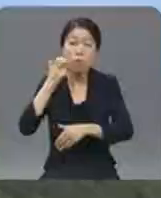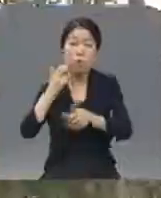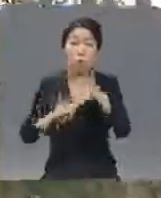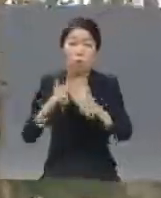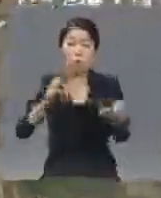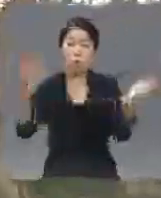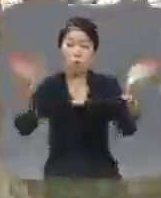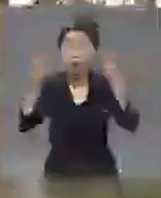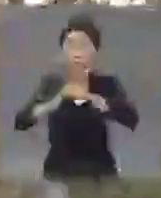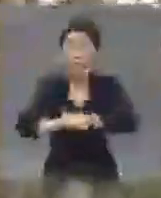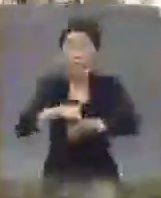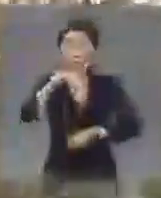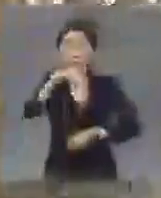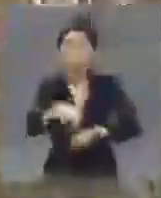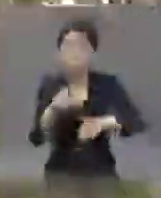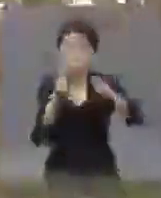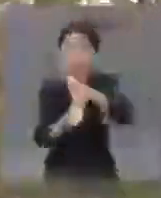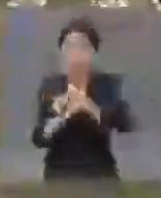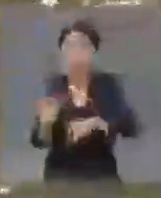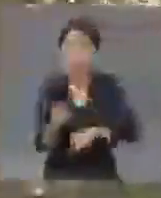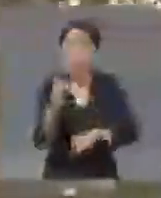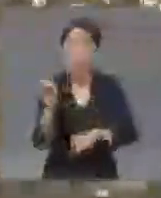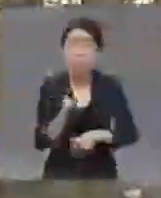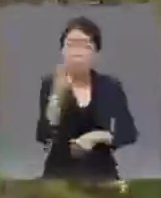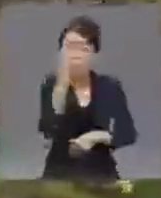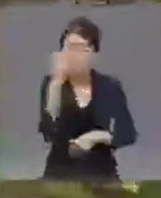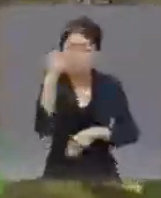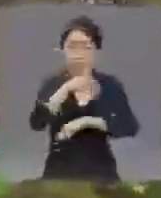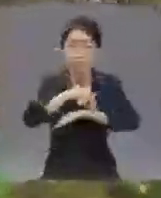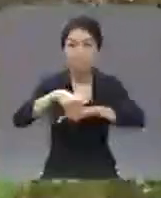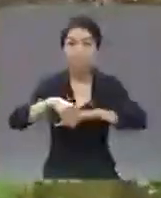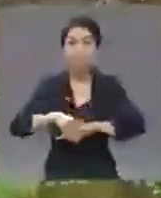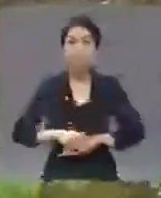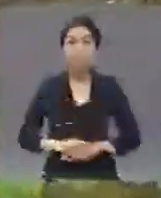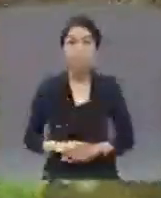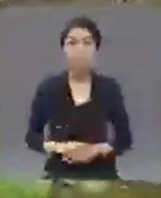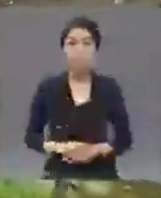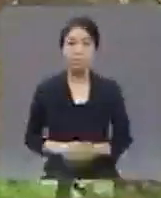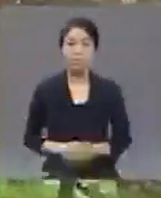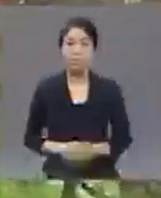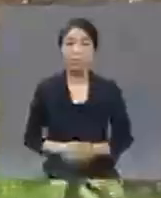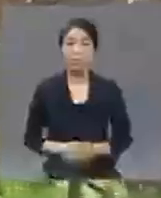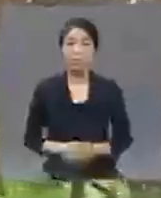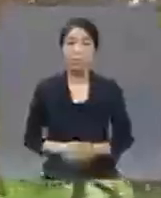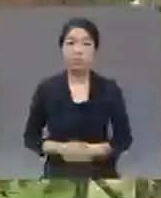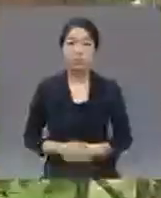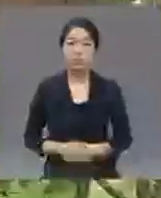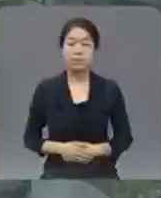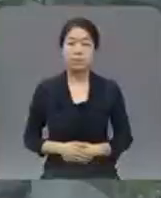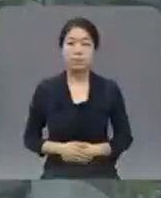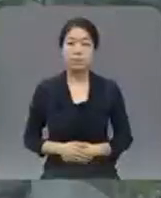고사 현장을 찾아 원인 진단에 나설 방침입니다 KBS 뉴스 김정대입니다